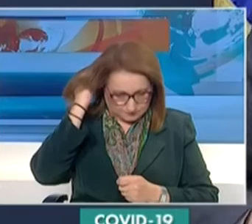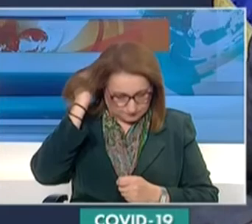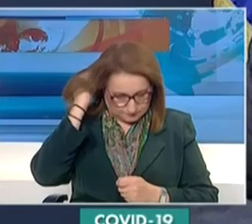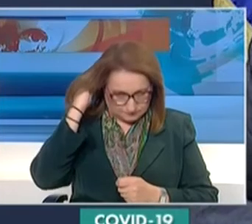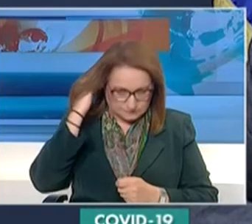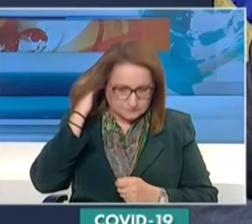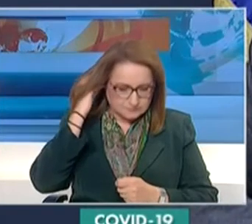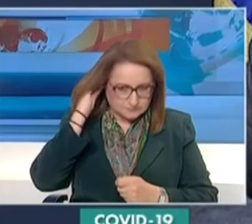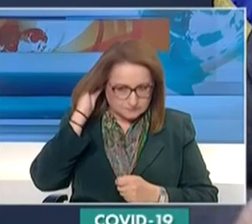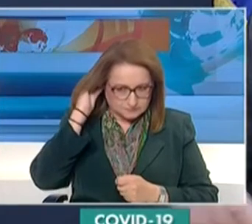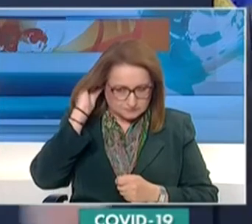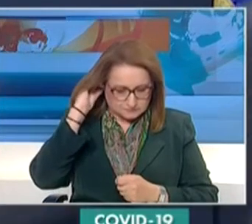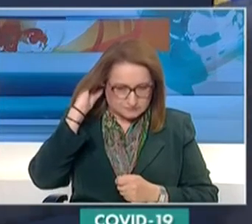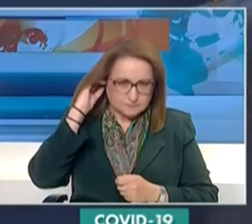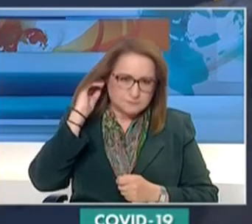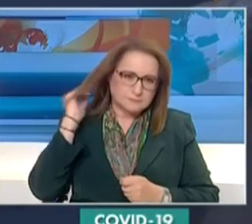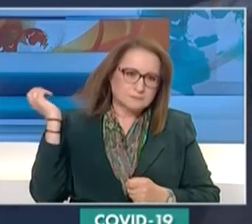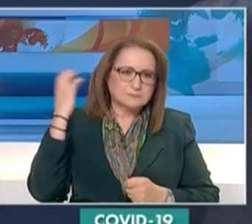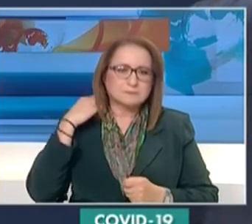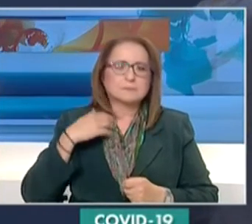Τέλος, θα ήθελα να πω